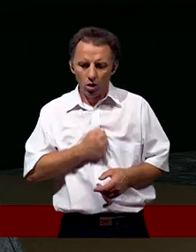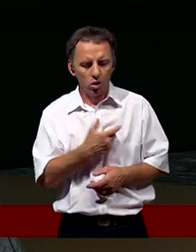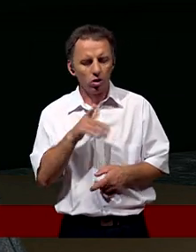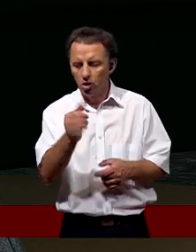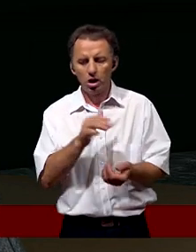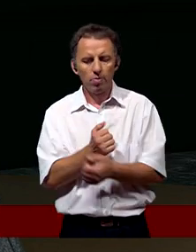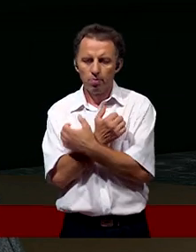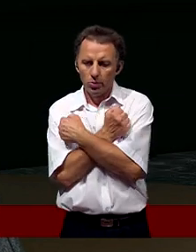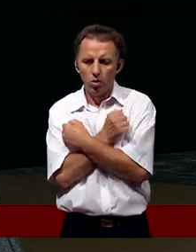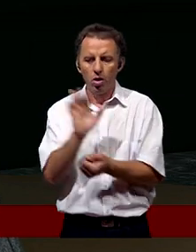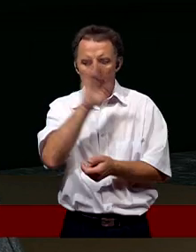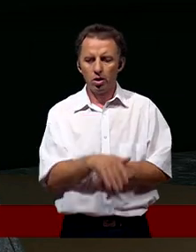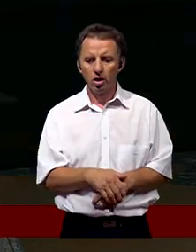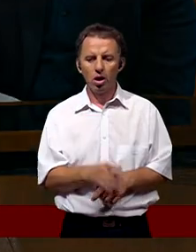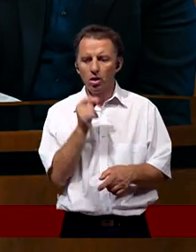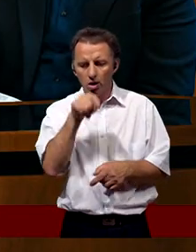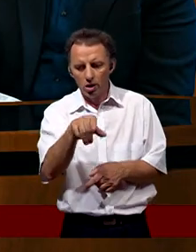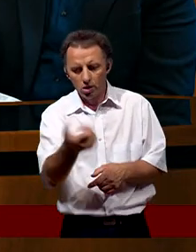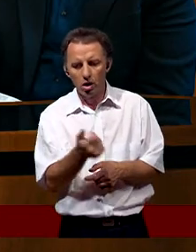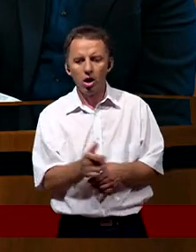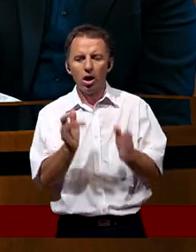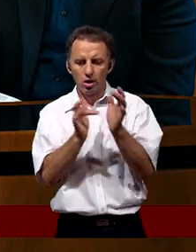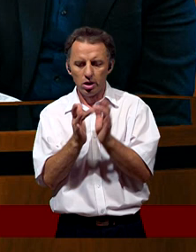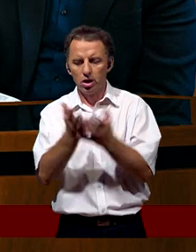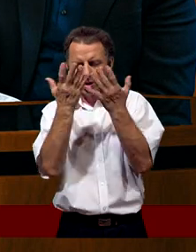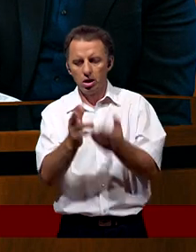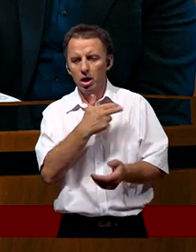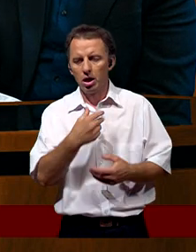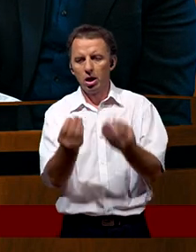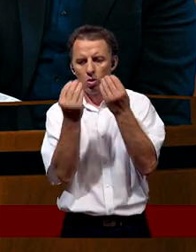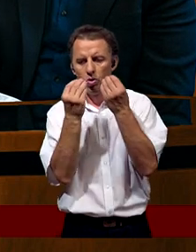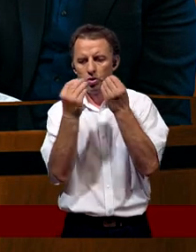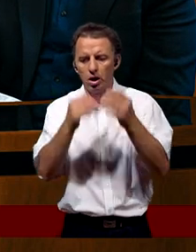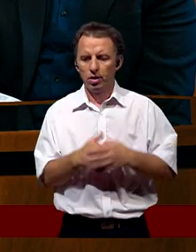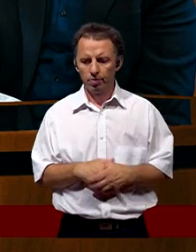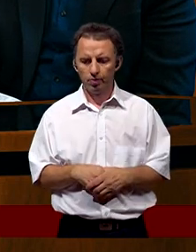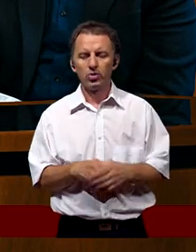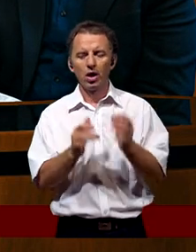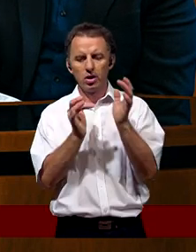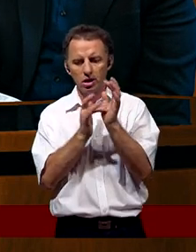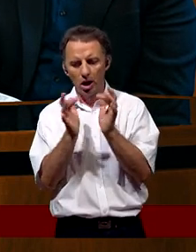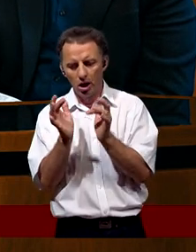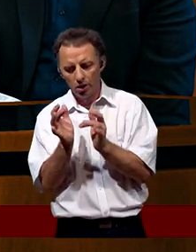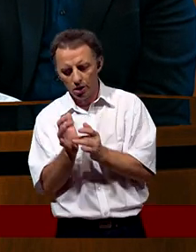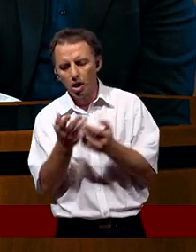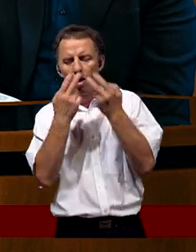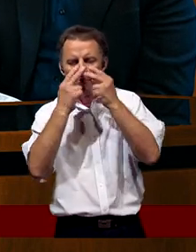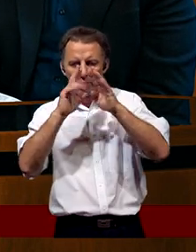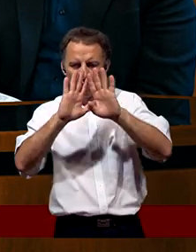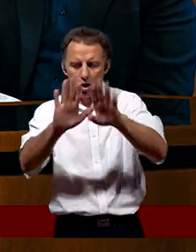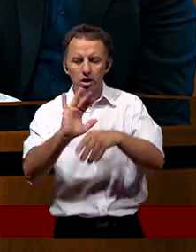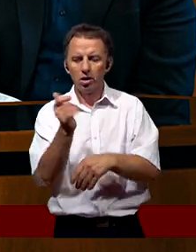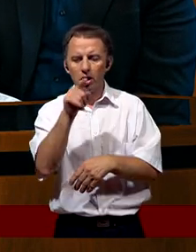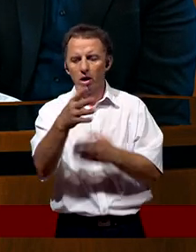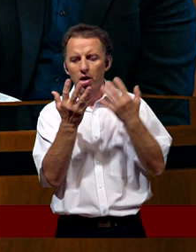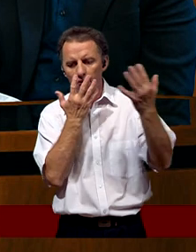nie jest miłość Boża. To nie jest to, czego Jezus chce nas nauczyć. Jezus pokazał,